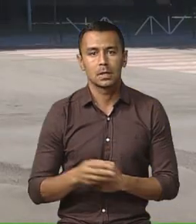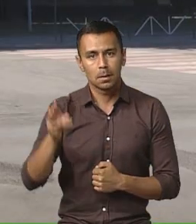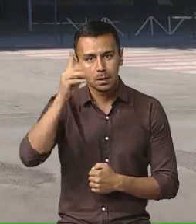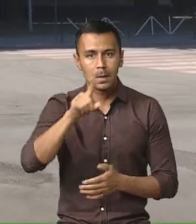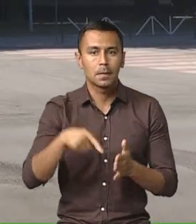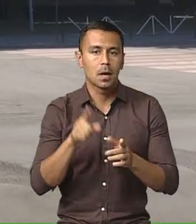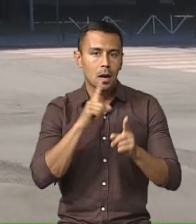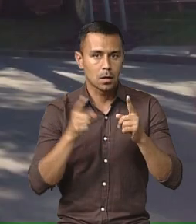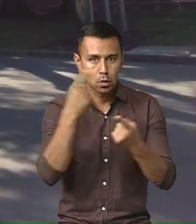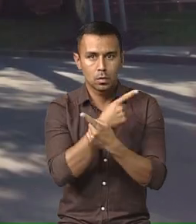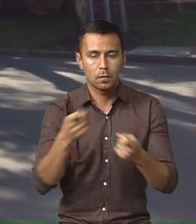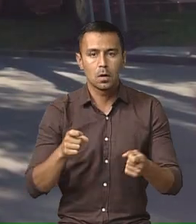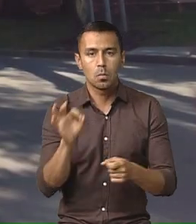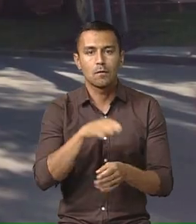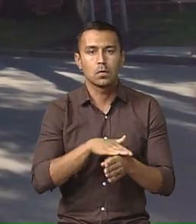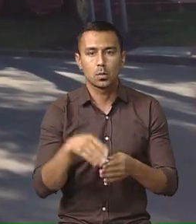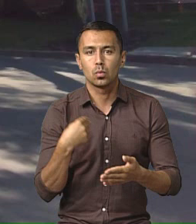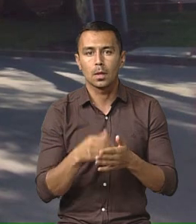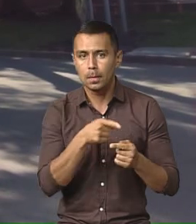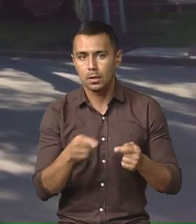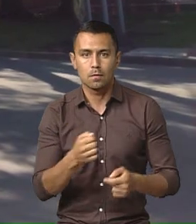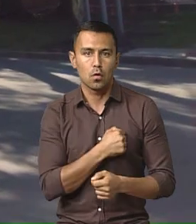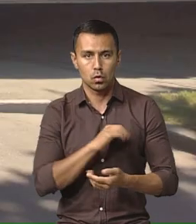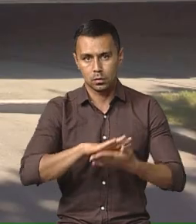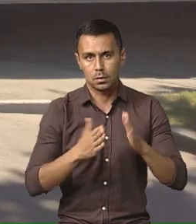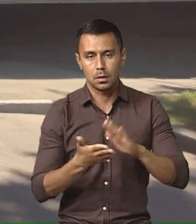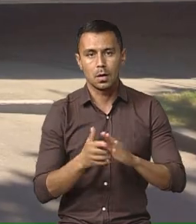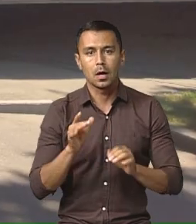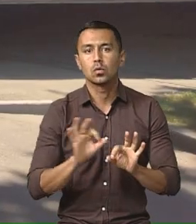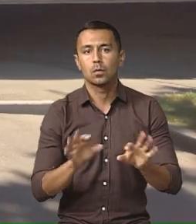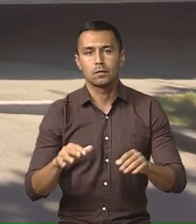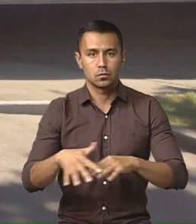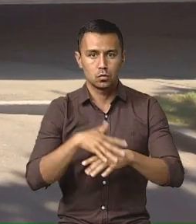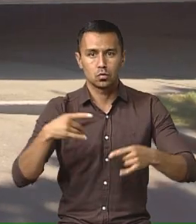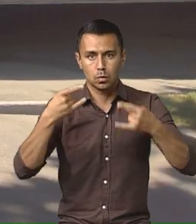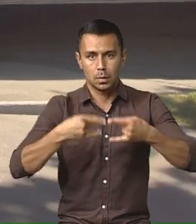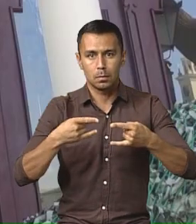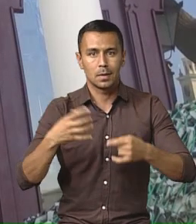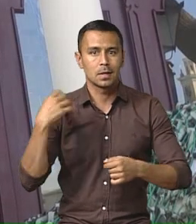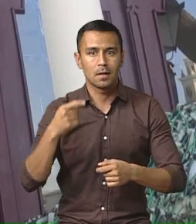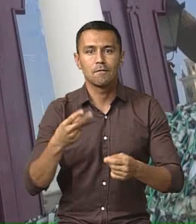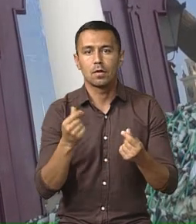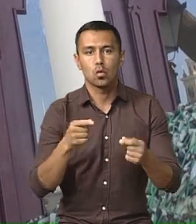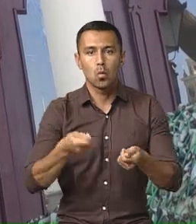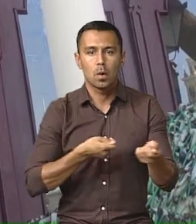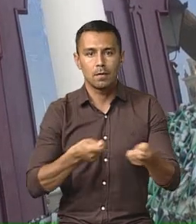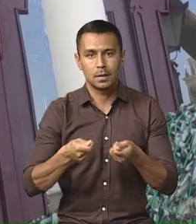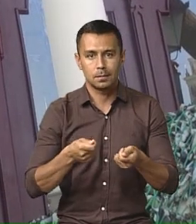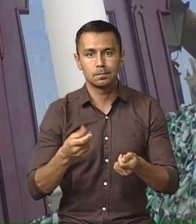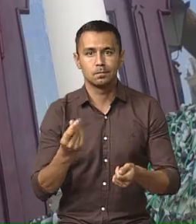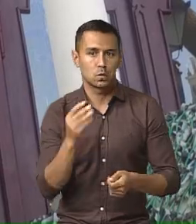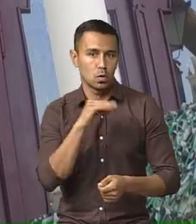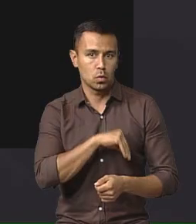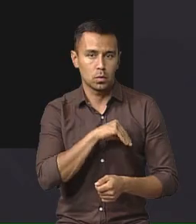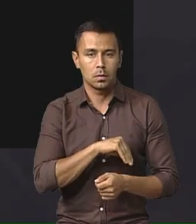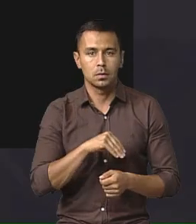Хмельницька міська рада анонсувала про виконання бюджету під час воєнного стану. Як розповів Суспільному начальник фінансового управління Сергій Ямчук, доходи бюджету